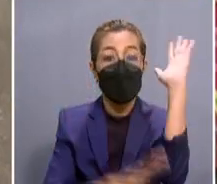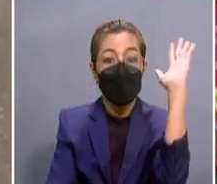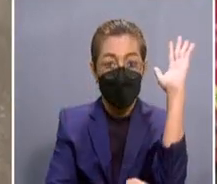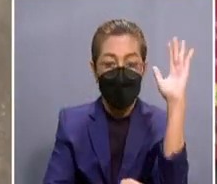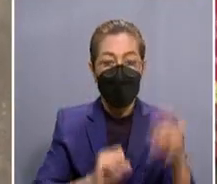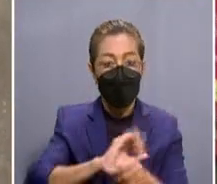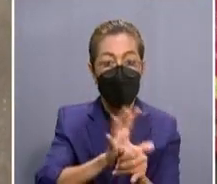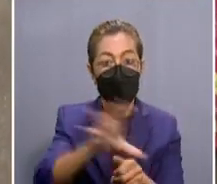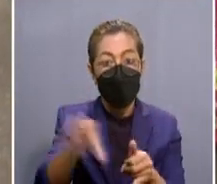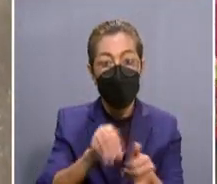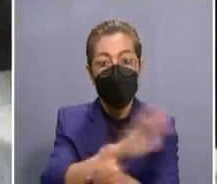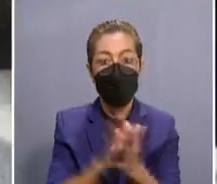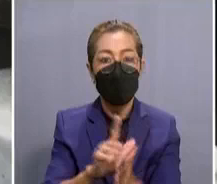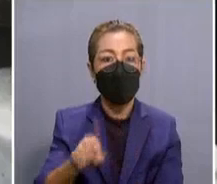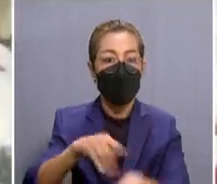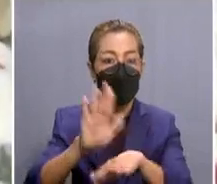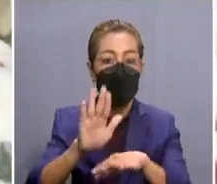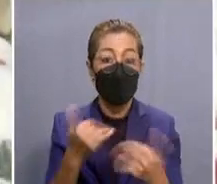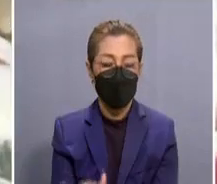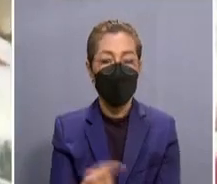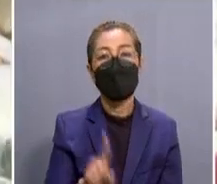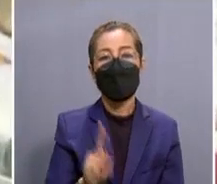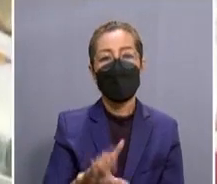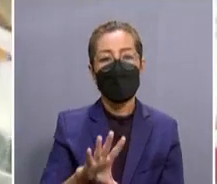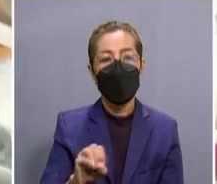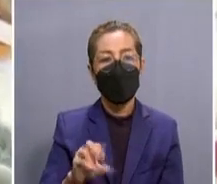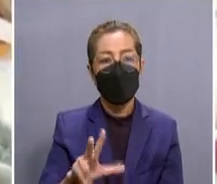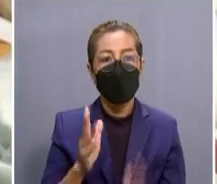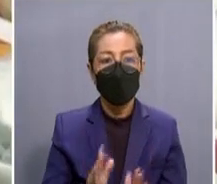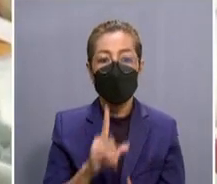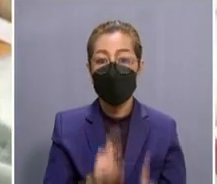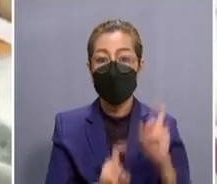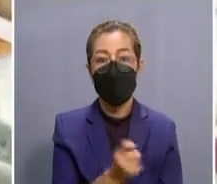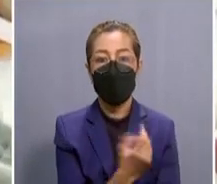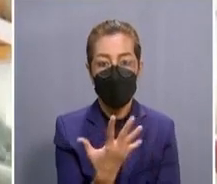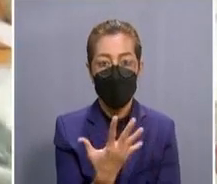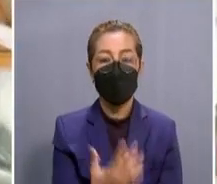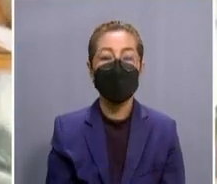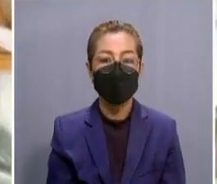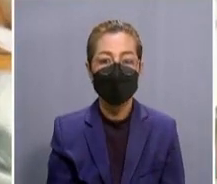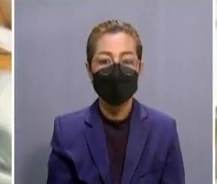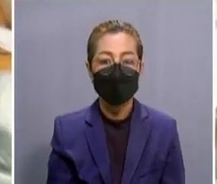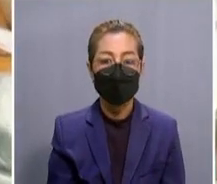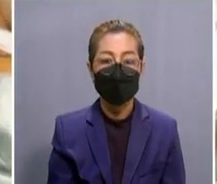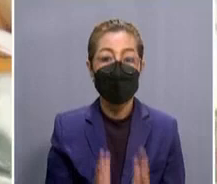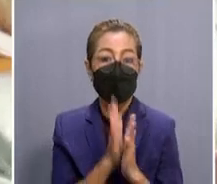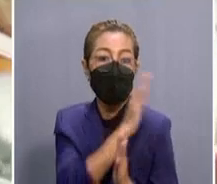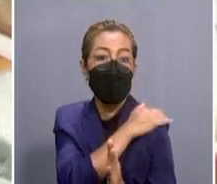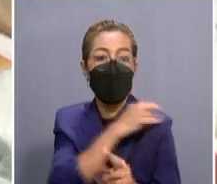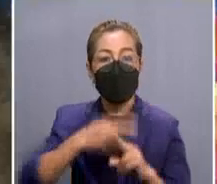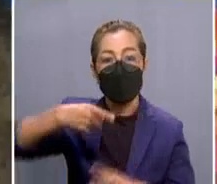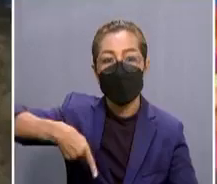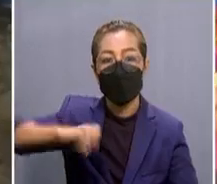ผู้ป่วยทะลุหลักพันแล้วครับก็คืออยู่ที่1053คนเสียชีวิต 5คนส่วนรักครูพิศิษฏ์